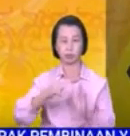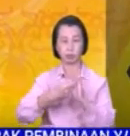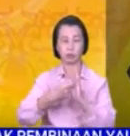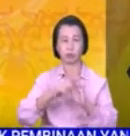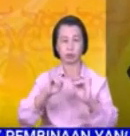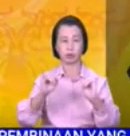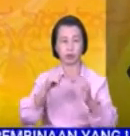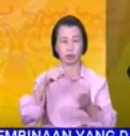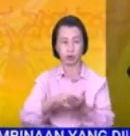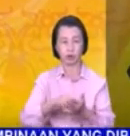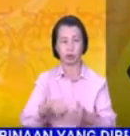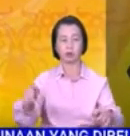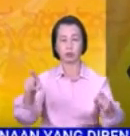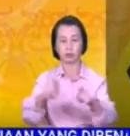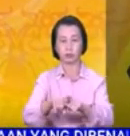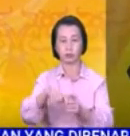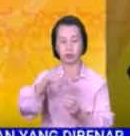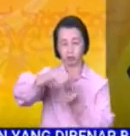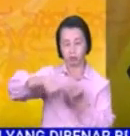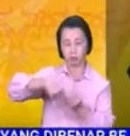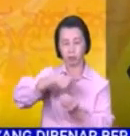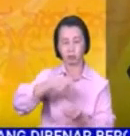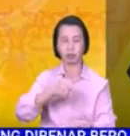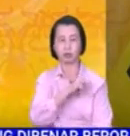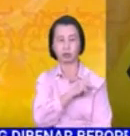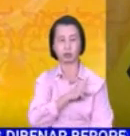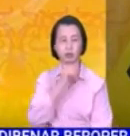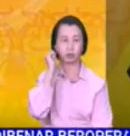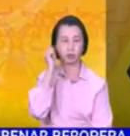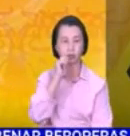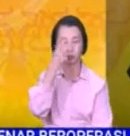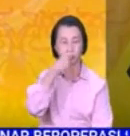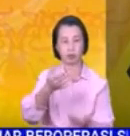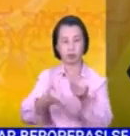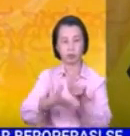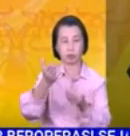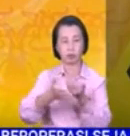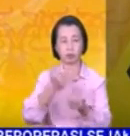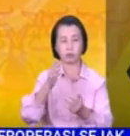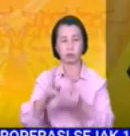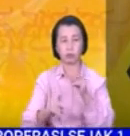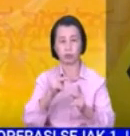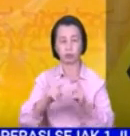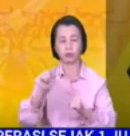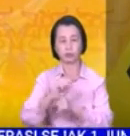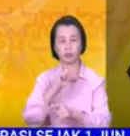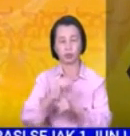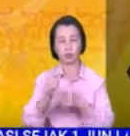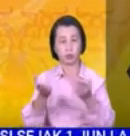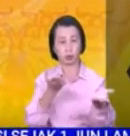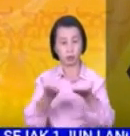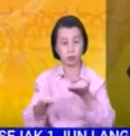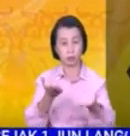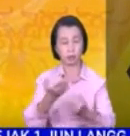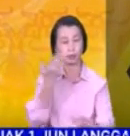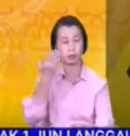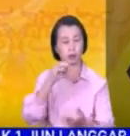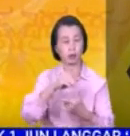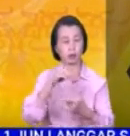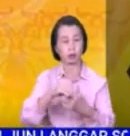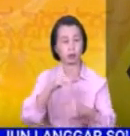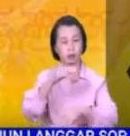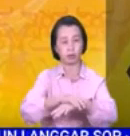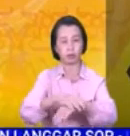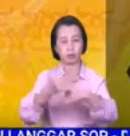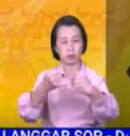ini. Ia sejajar dengan berkeliling Ketua Set Usaha Negara untuk memudahkan urusan pelanggan yang menggunakan perkhidmatan manual atau secara